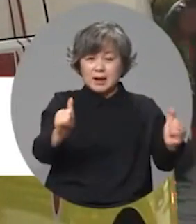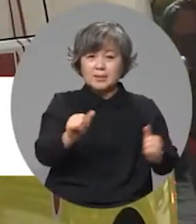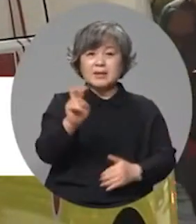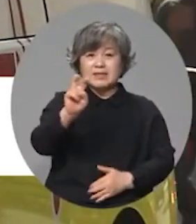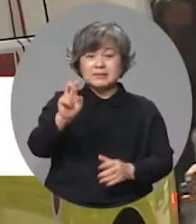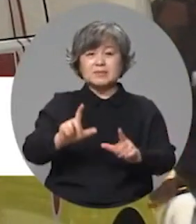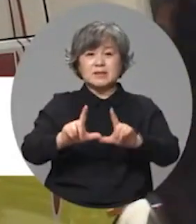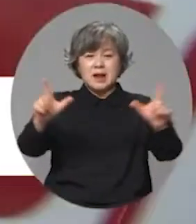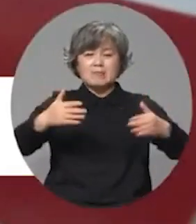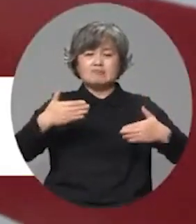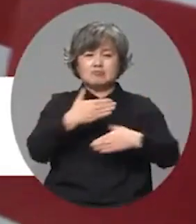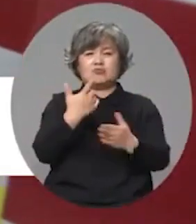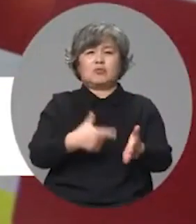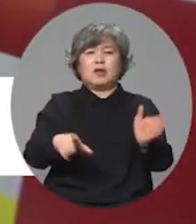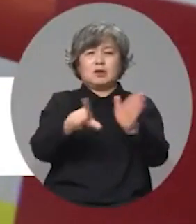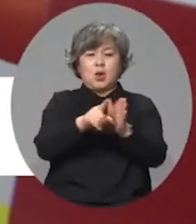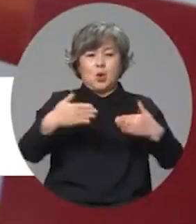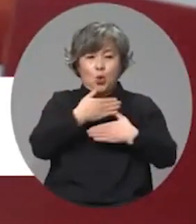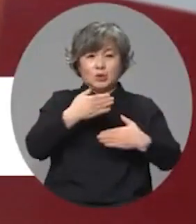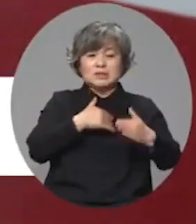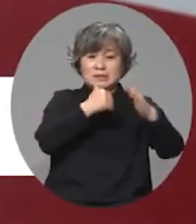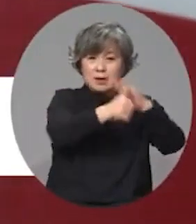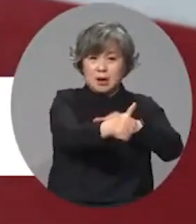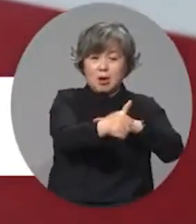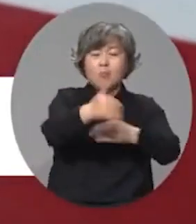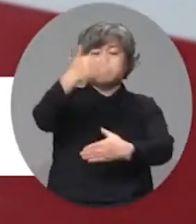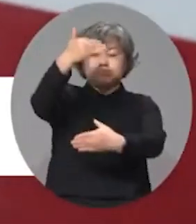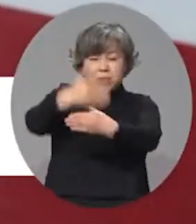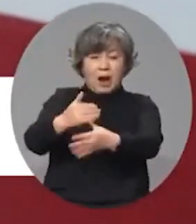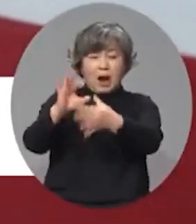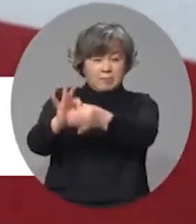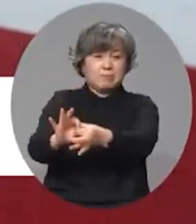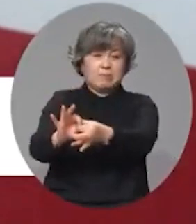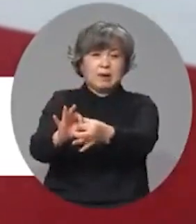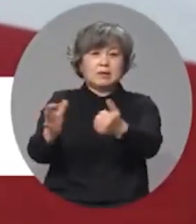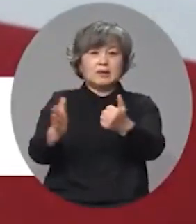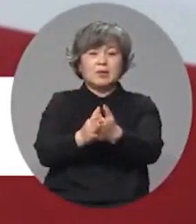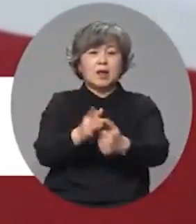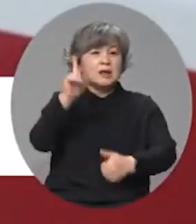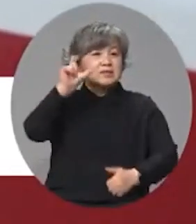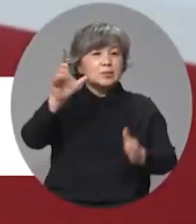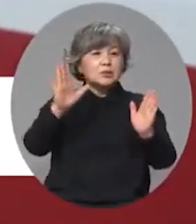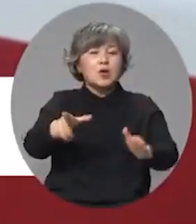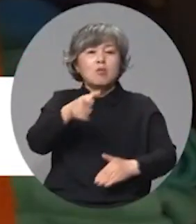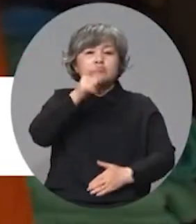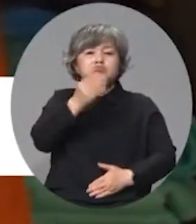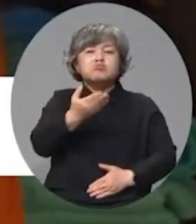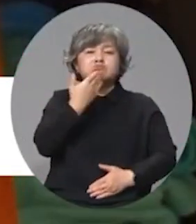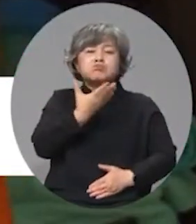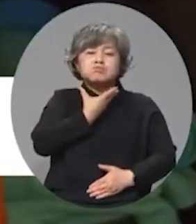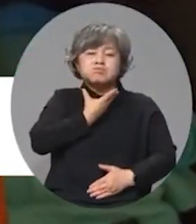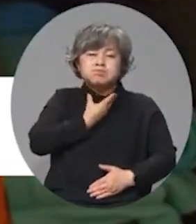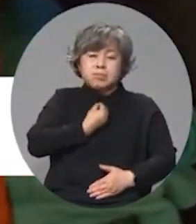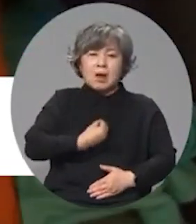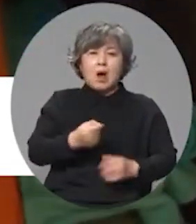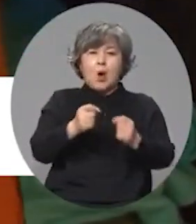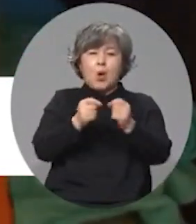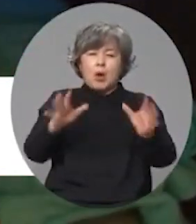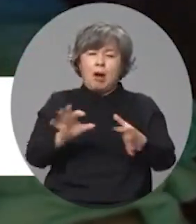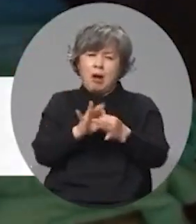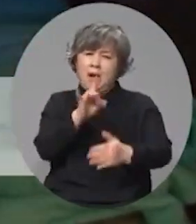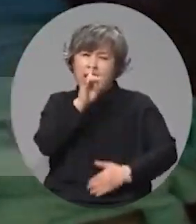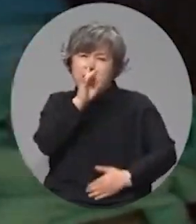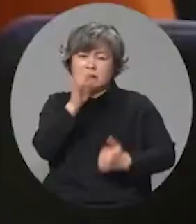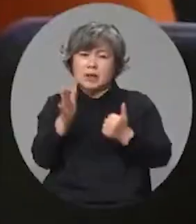20일 씻기 위해 욕실의 들어갔다가 문이 잠겨 갇혔고 보름간 수도 물을 마시며 버디 다 오랜기간 연락이